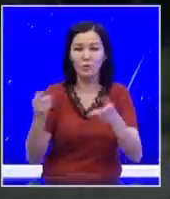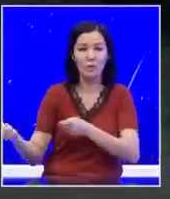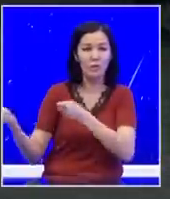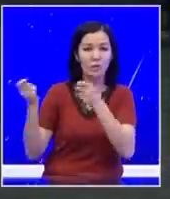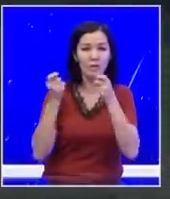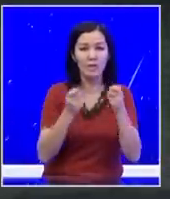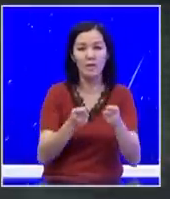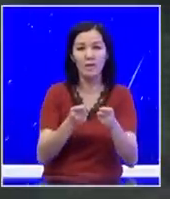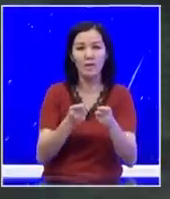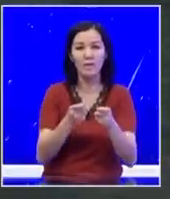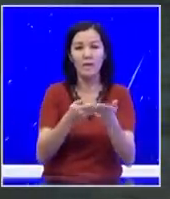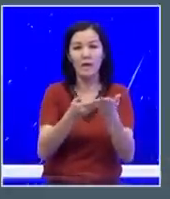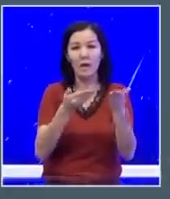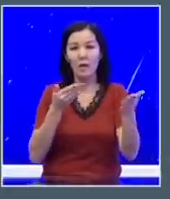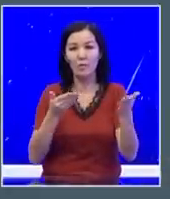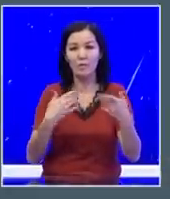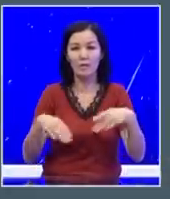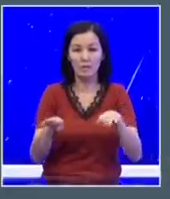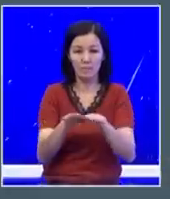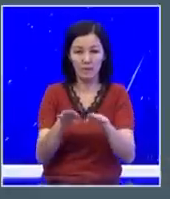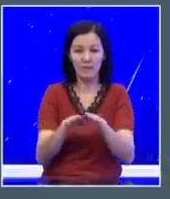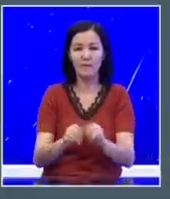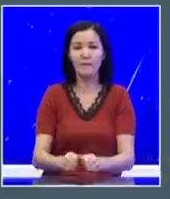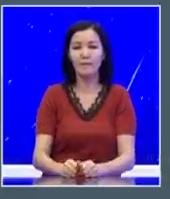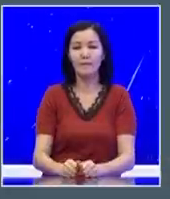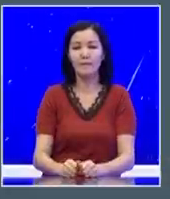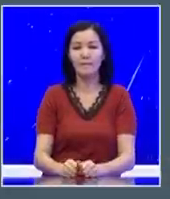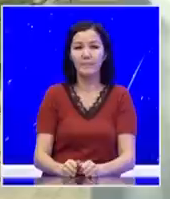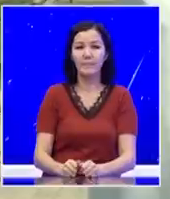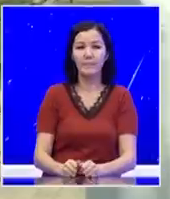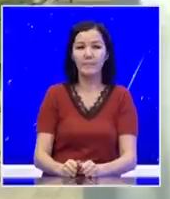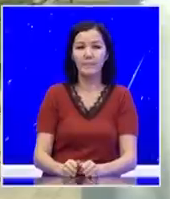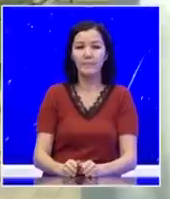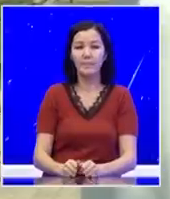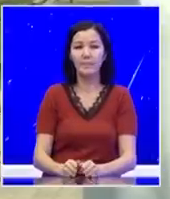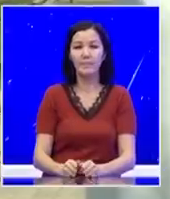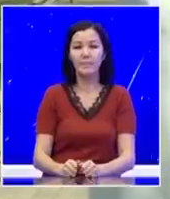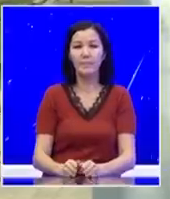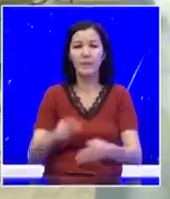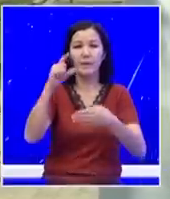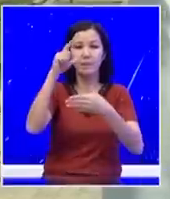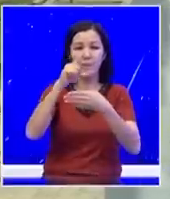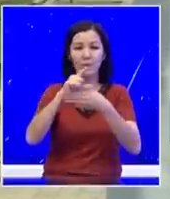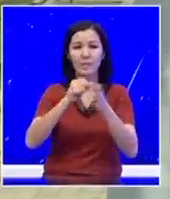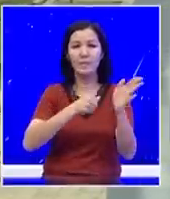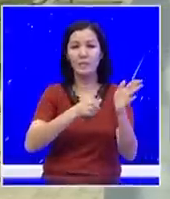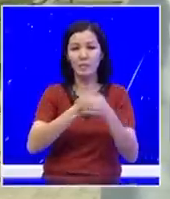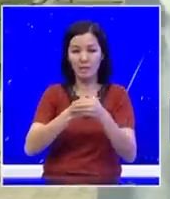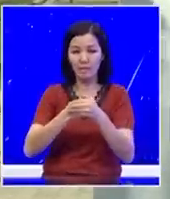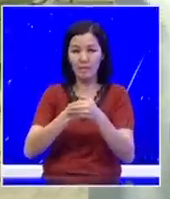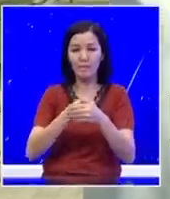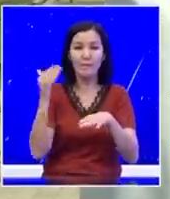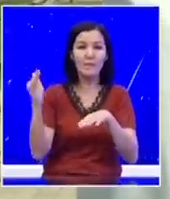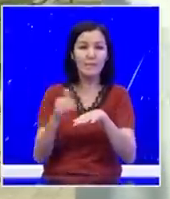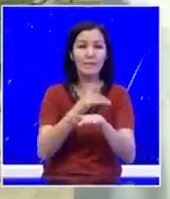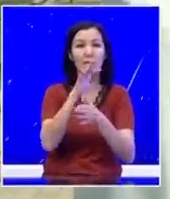берген. Ауызашар бергеннің сауабына кенелетті дін өкілдері. мешіттердің қақпалары жабылған мен